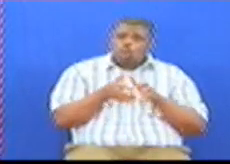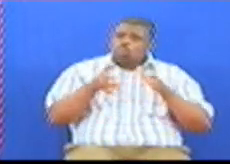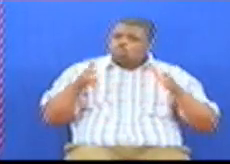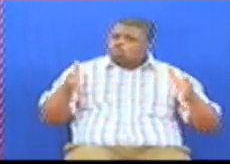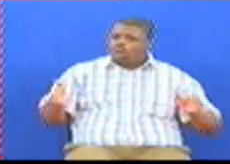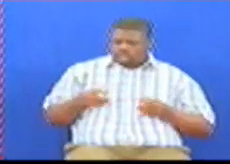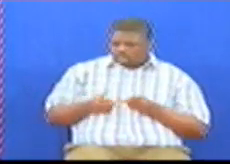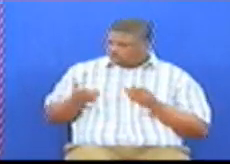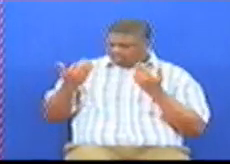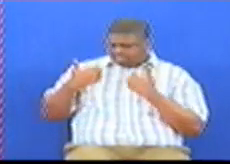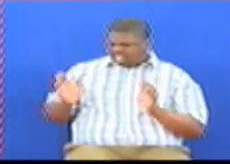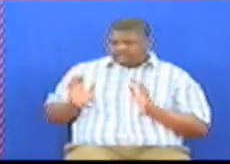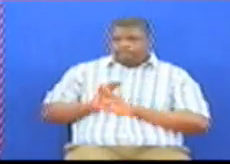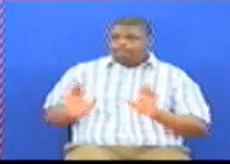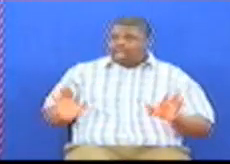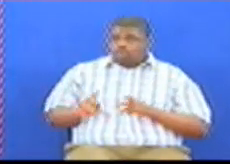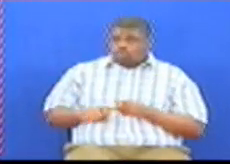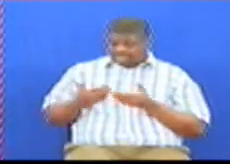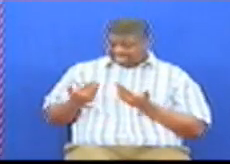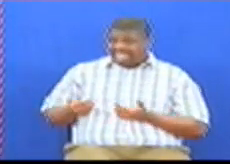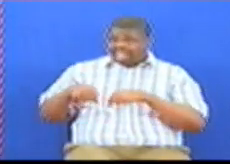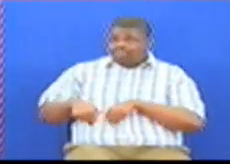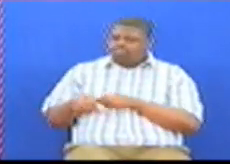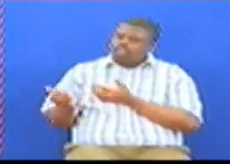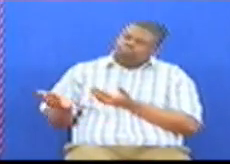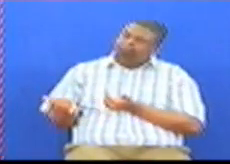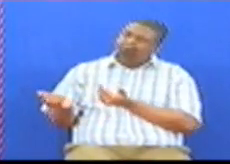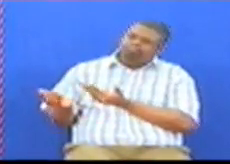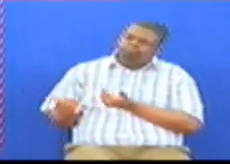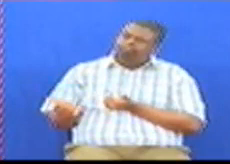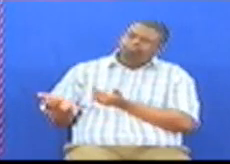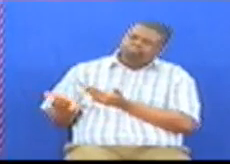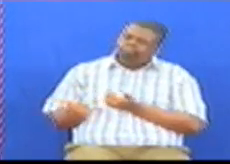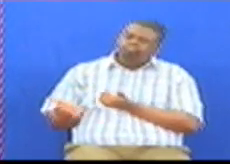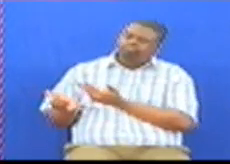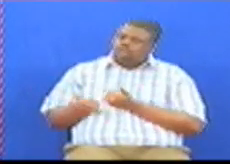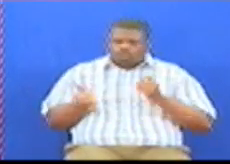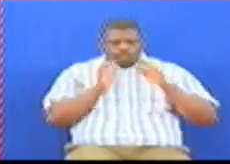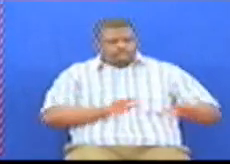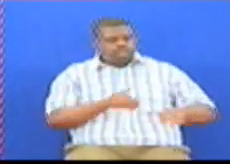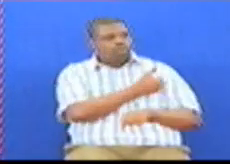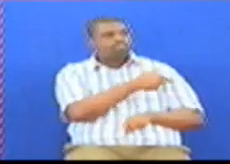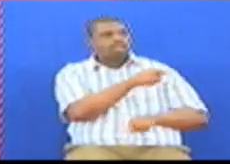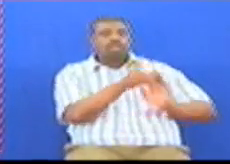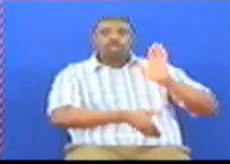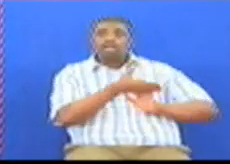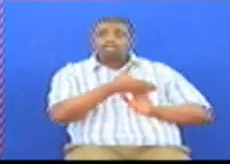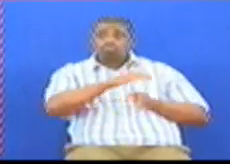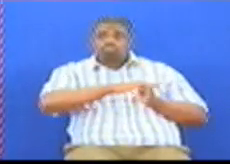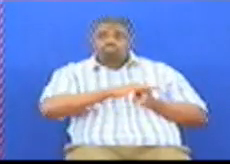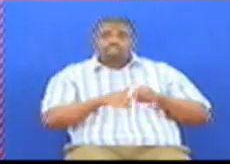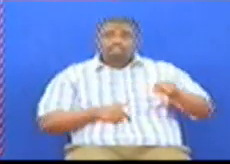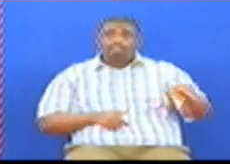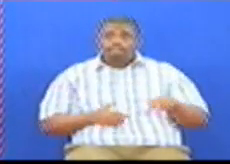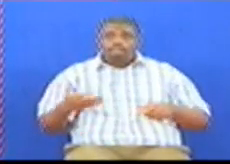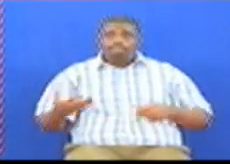imeisha. Na sasa hivi tunasubiria tu umaliziaji ili hospitali ianze kutumika. Wanamfindi tulikuwa tuna hospitali